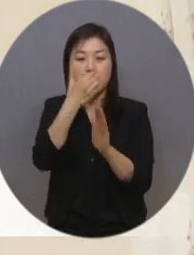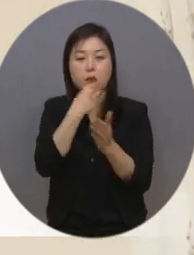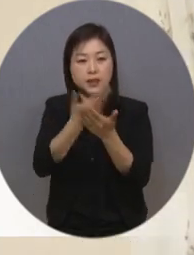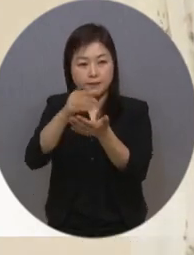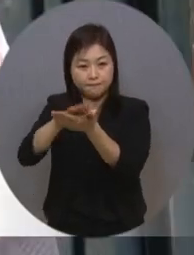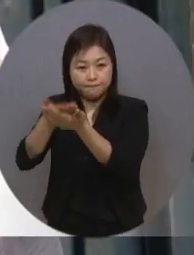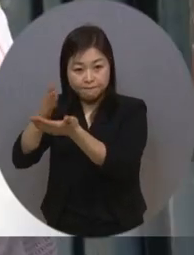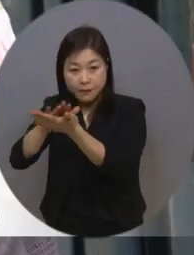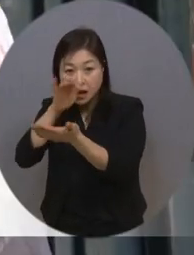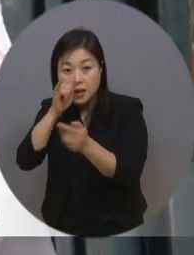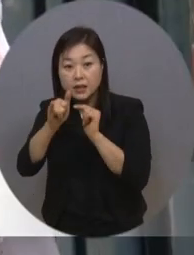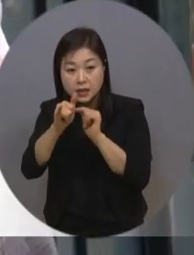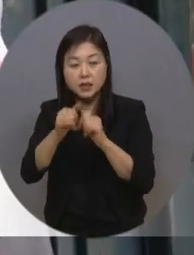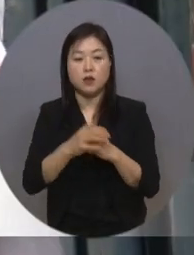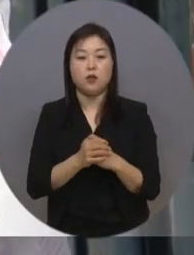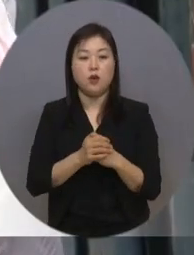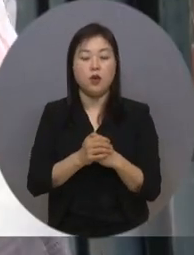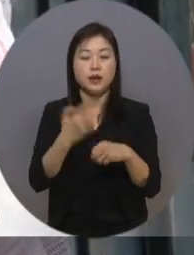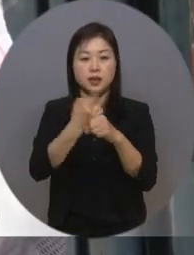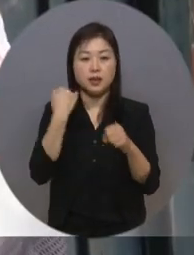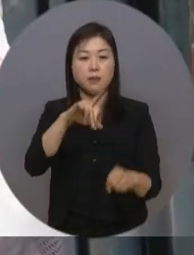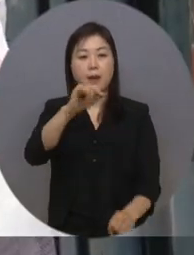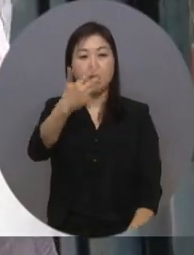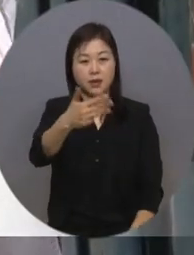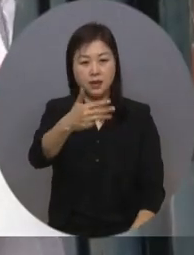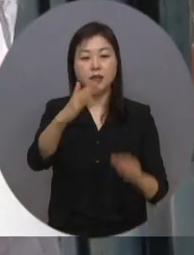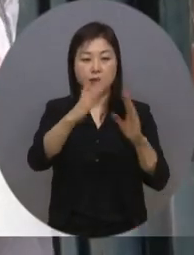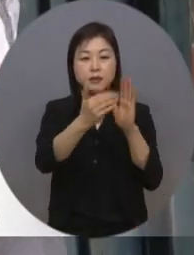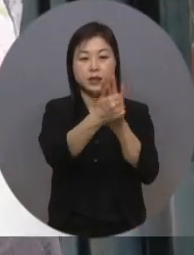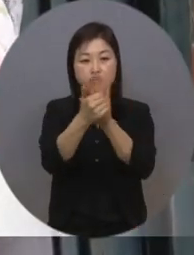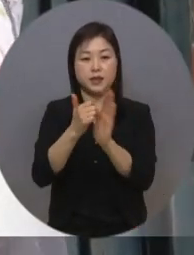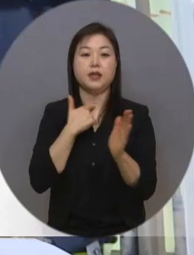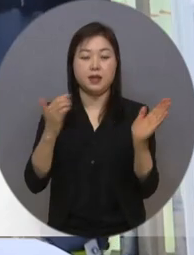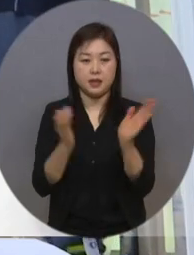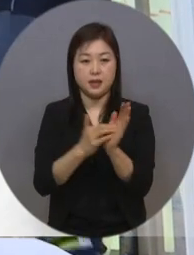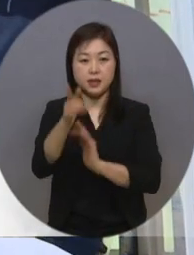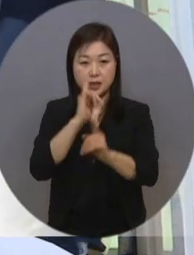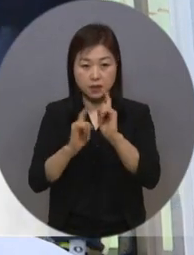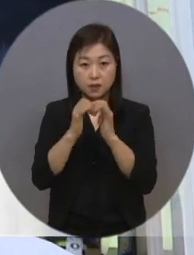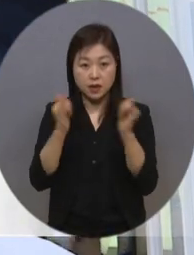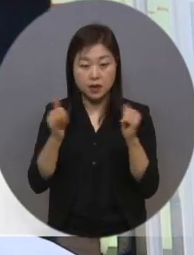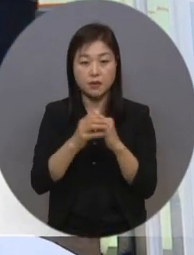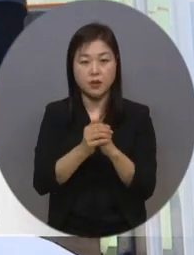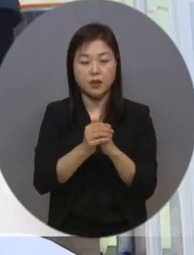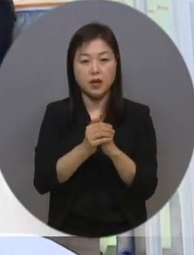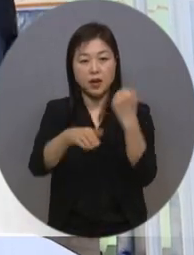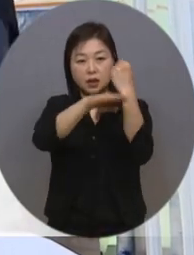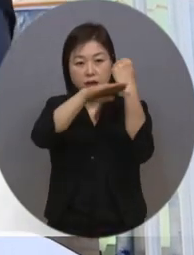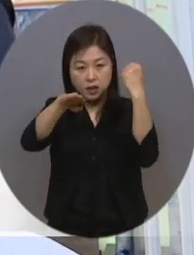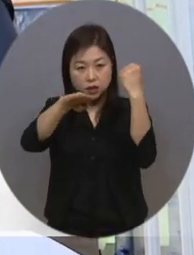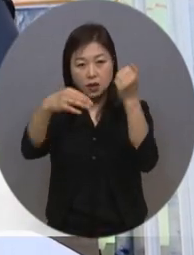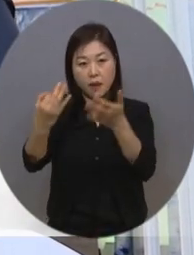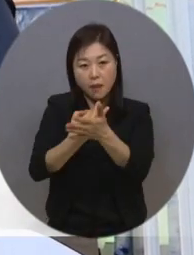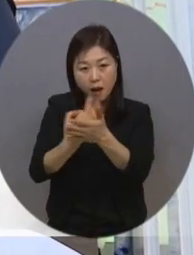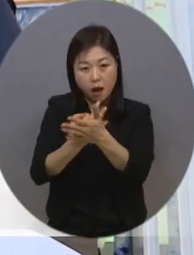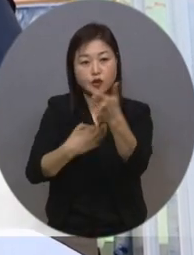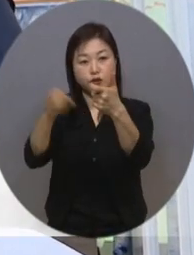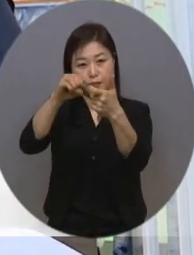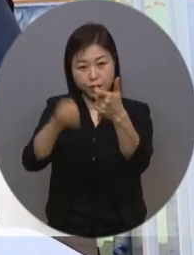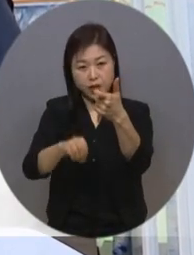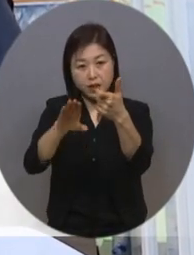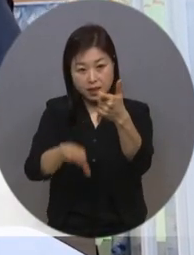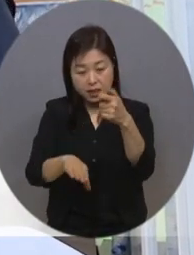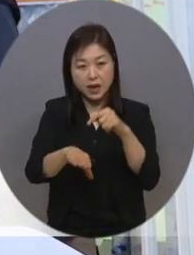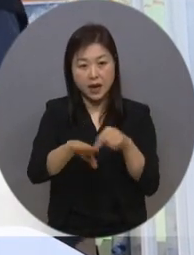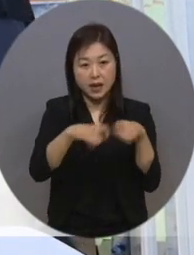약 18,000가구를 지원했습니다. 신청 대상은 기준 중위소득 60% 이하인 자가 또는